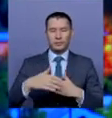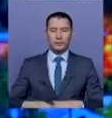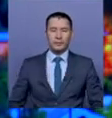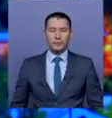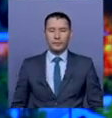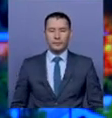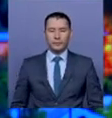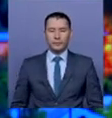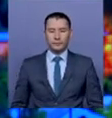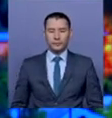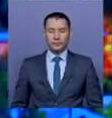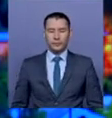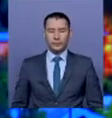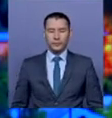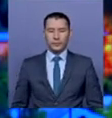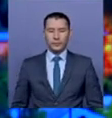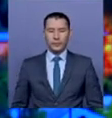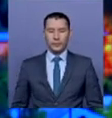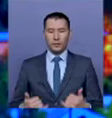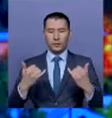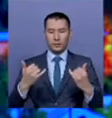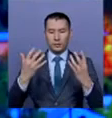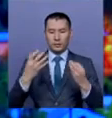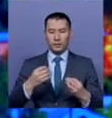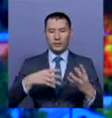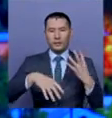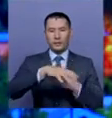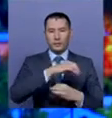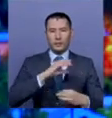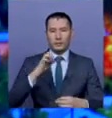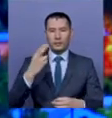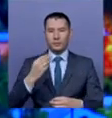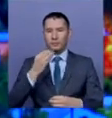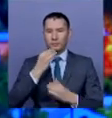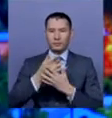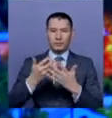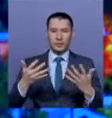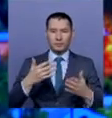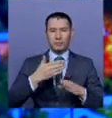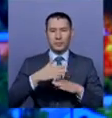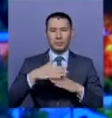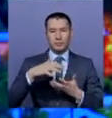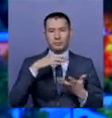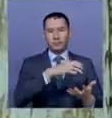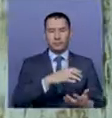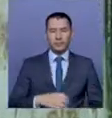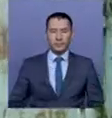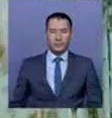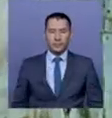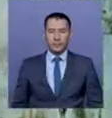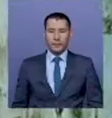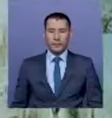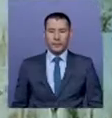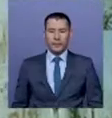отбасы әлеуметтік осал топқа жатады. Бүгінгі дейін олардың бәріне де әлеуметтік көмек кезең-кезеңмен көрсетілуде.